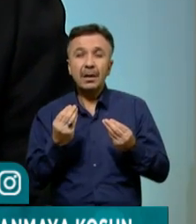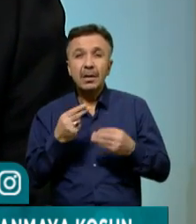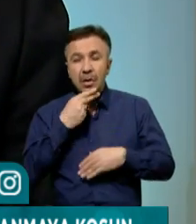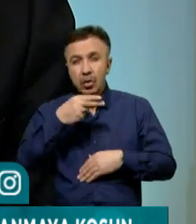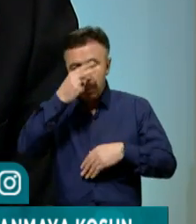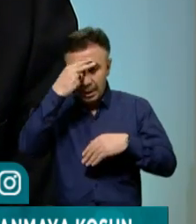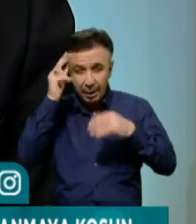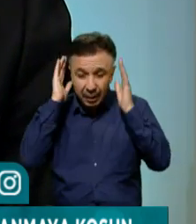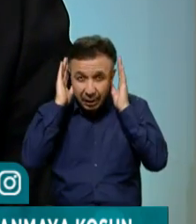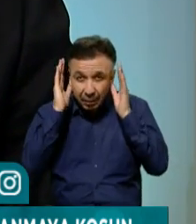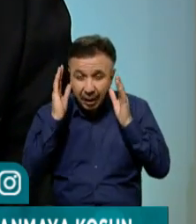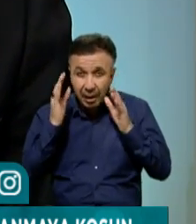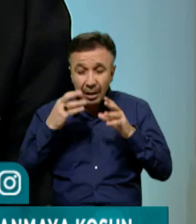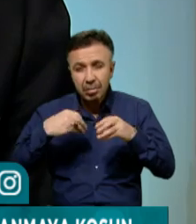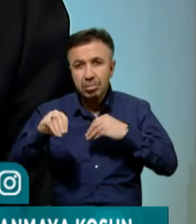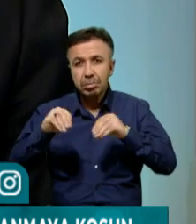kılmayanlara